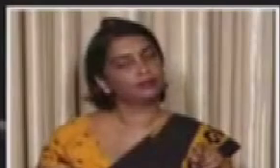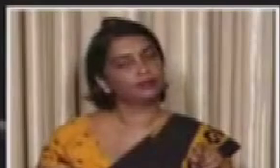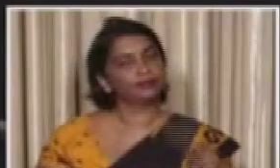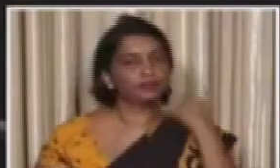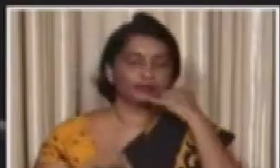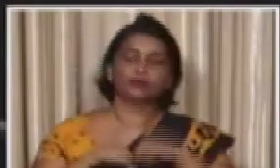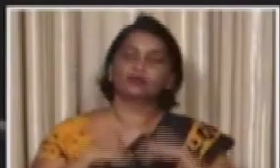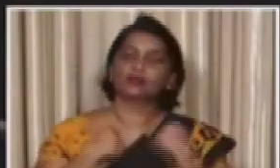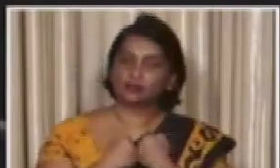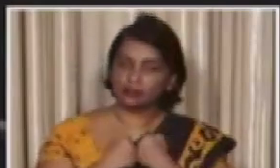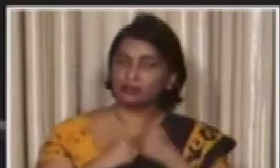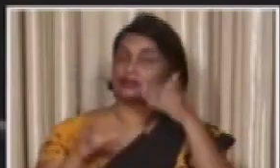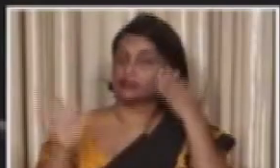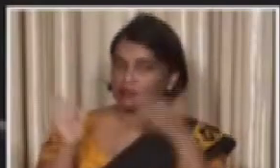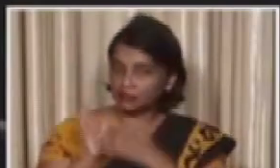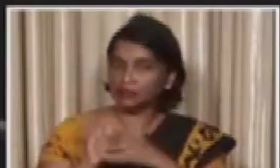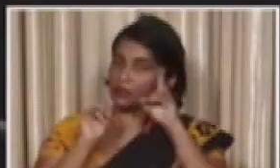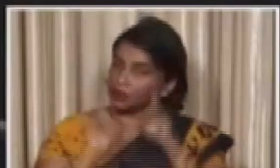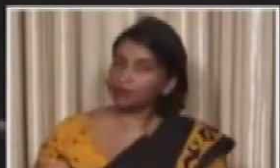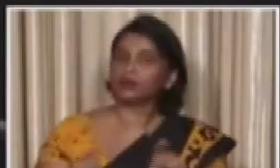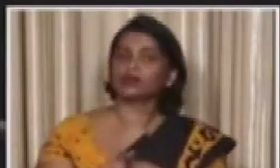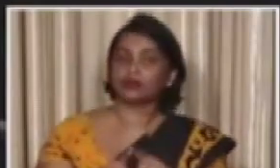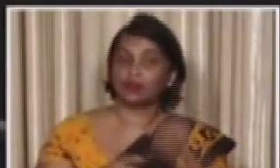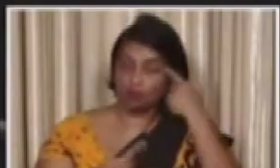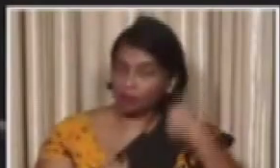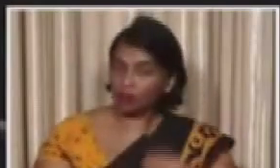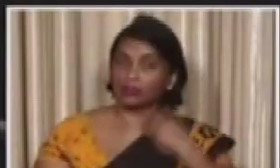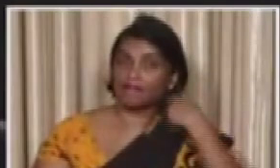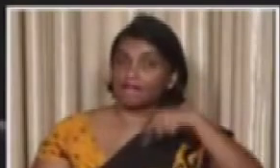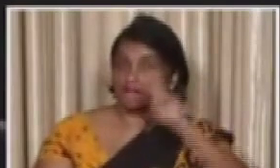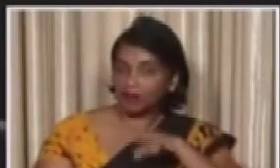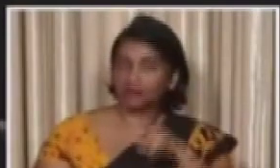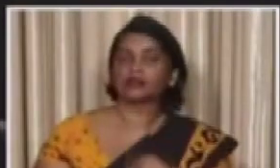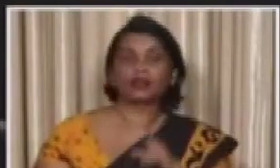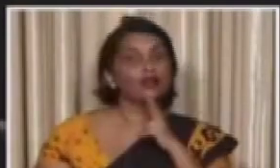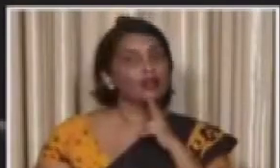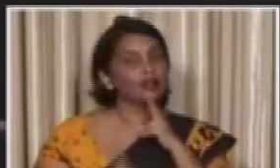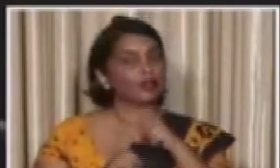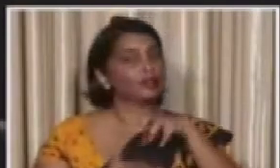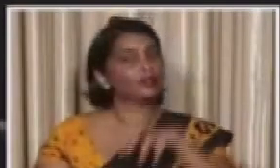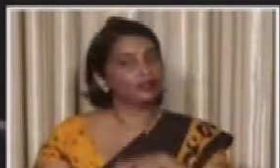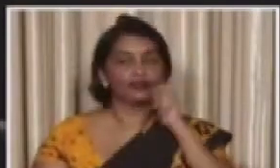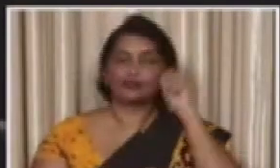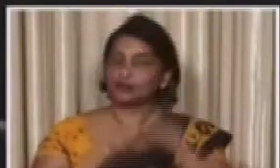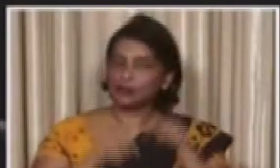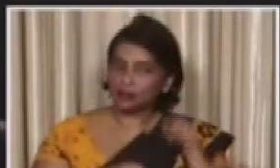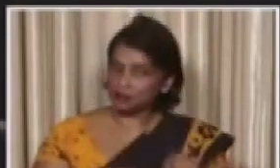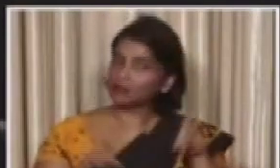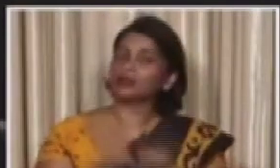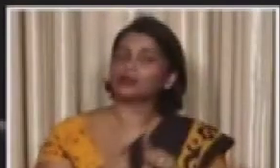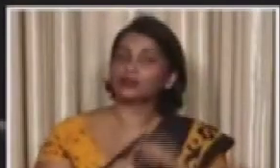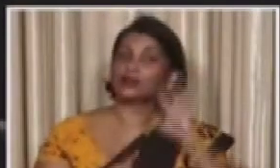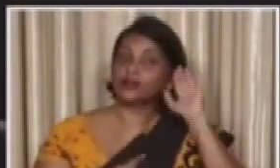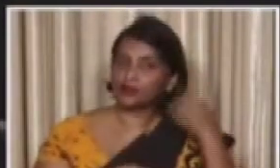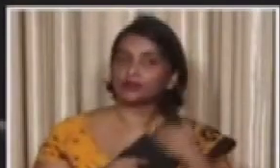සමගි ජන බලවේගයේ කෙරෙහිත් ඒ හා සමානව මා කෙරෙහිත් විශ්වාසය තියවූ රත්නපුර දිස්ත්‍රික්කයේ ජනතාවත් ඒ වගේම